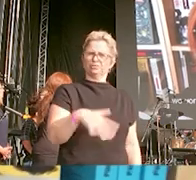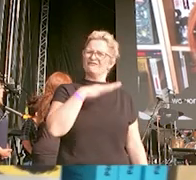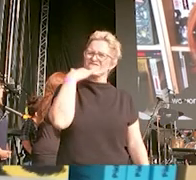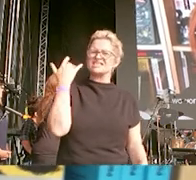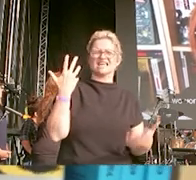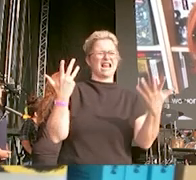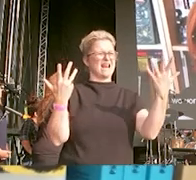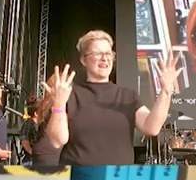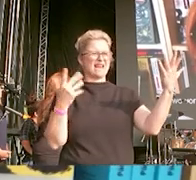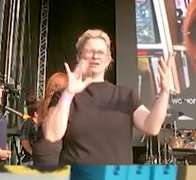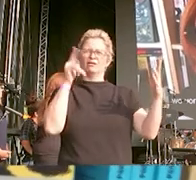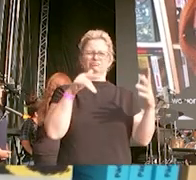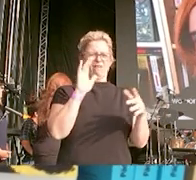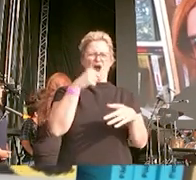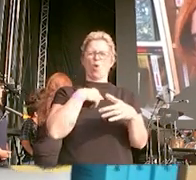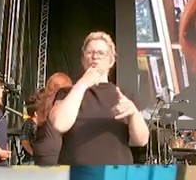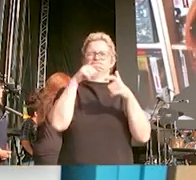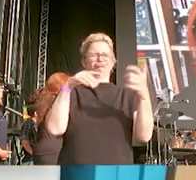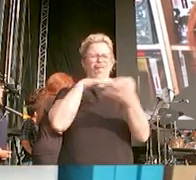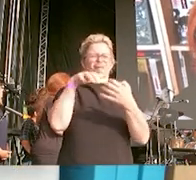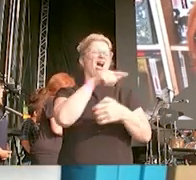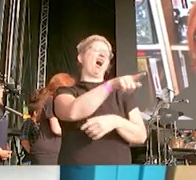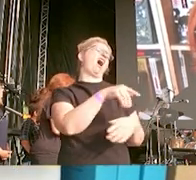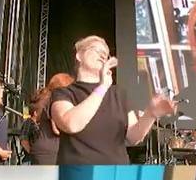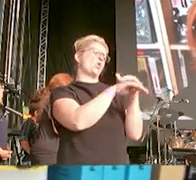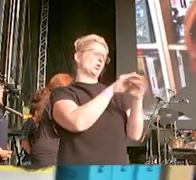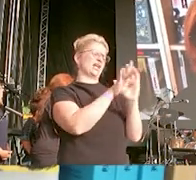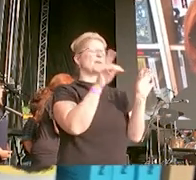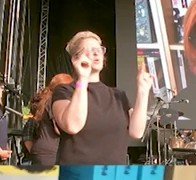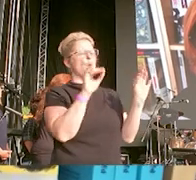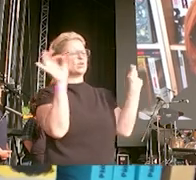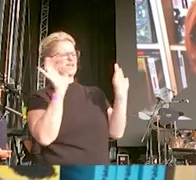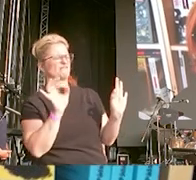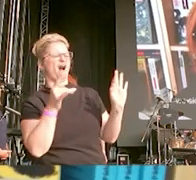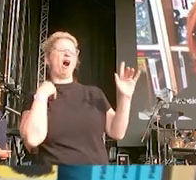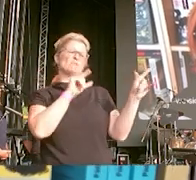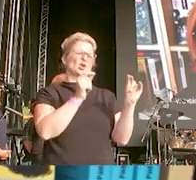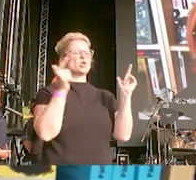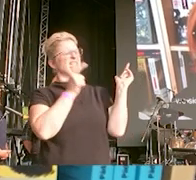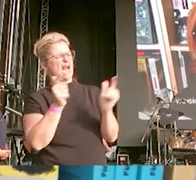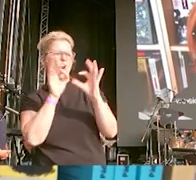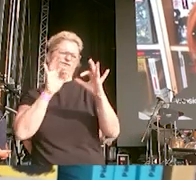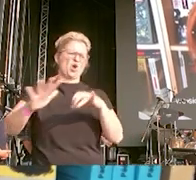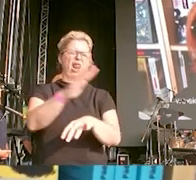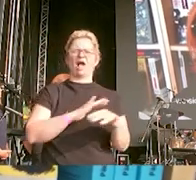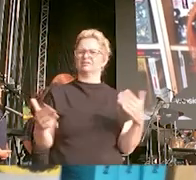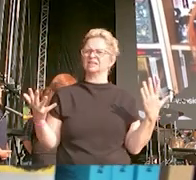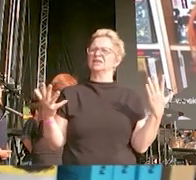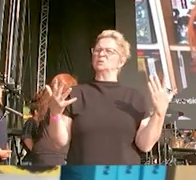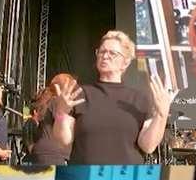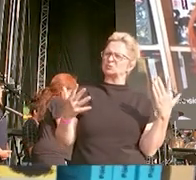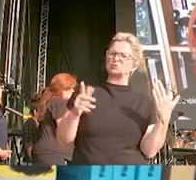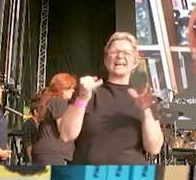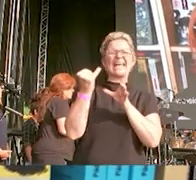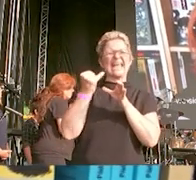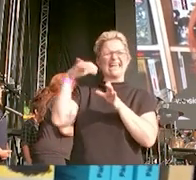viel vermengt wurde. Flüchtlinge ist gleich Gefahr, ist gleich Terror, wo sich ein